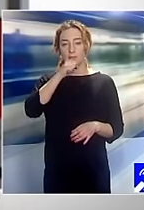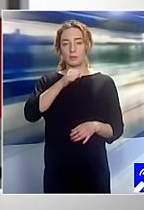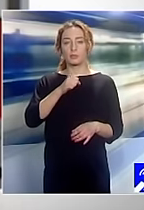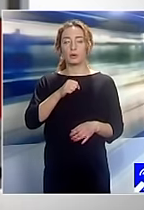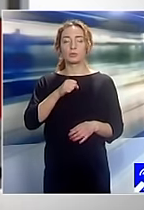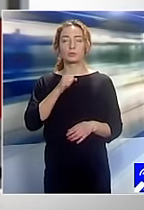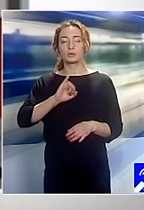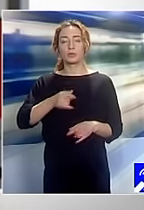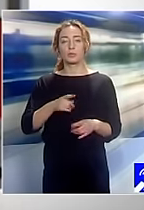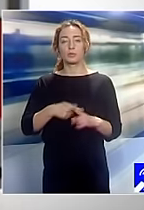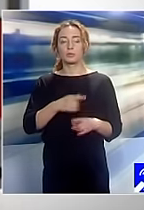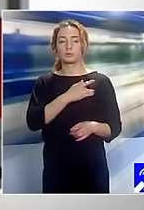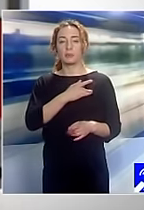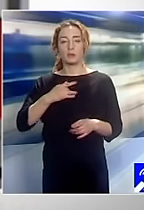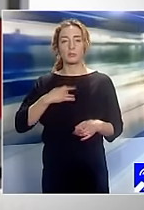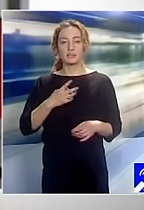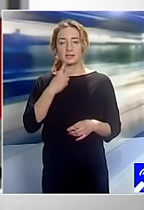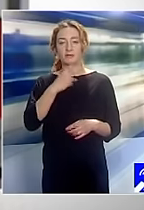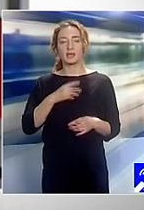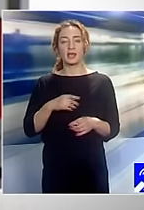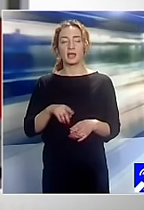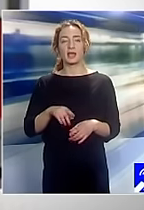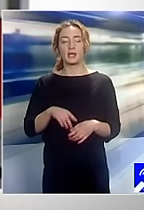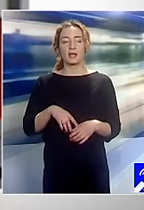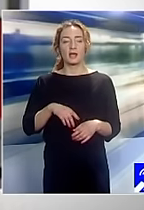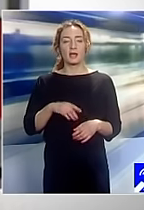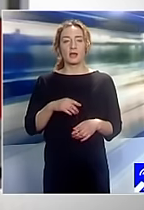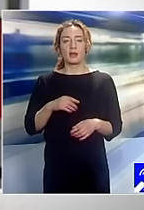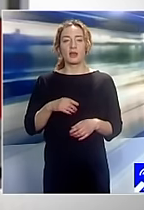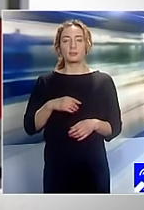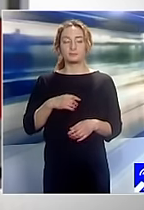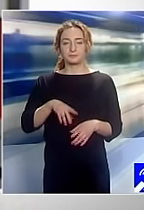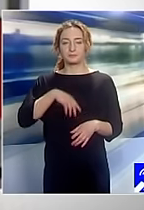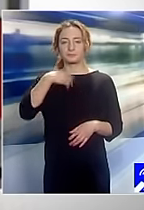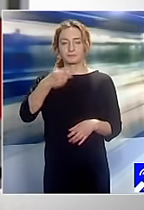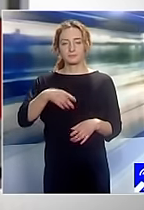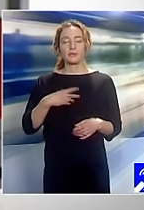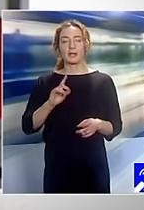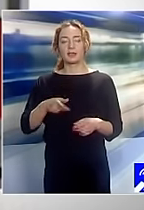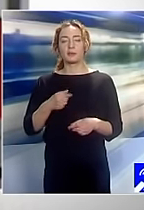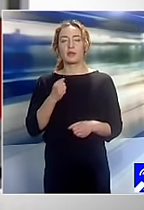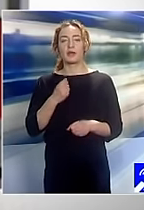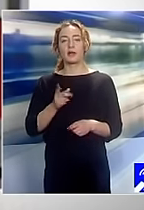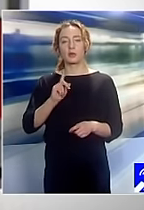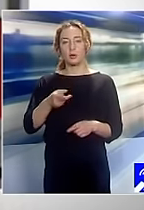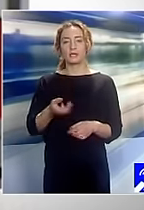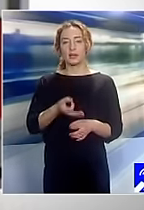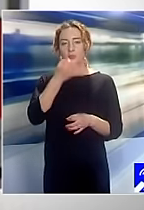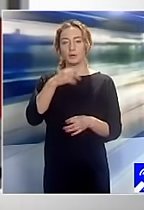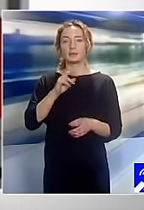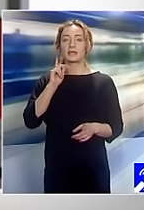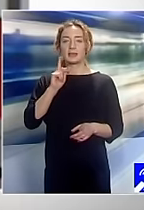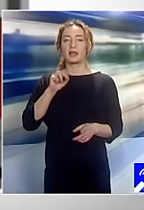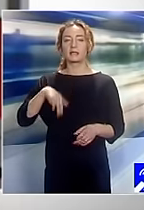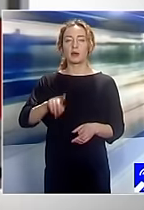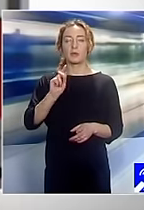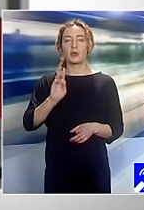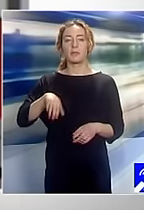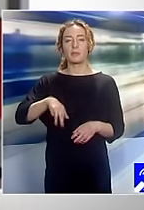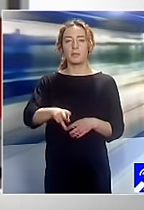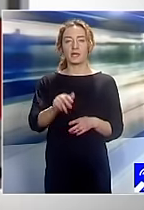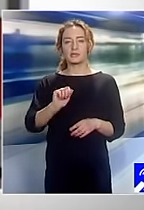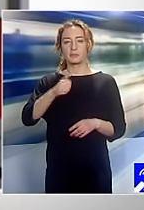se fac analize de sânge și medicul hotărăște că nevoie de antibiotic, în funcție de vârstă, de greutate, de aspectul clinic al